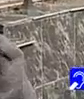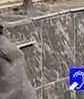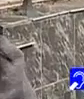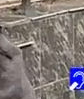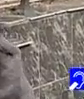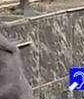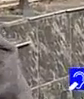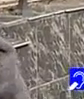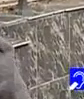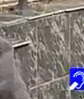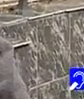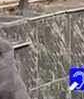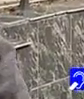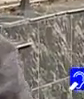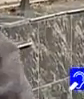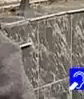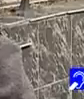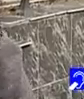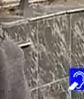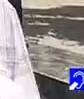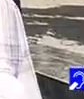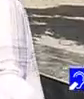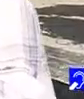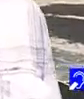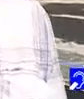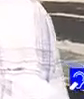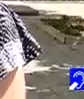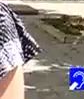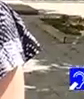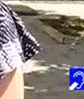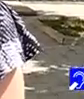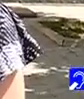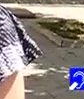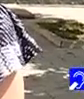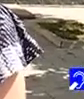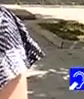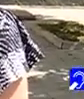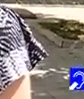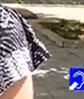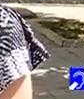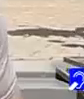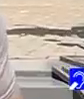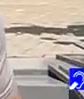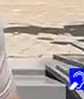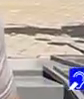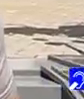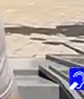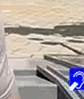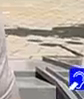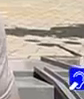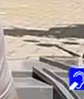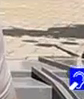Ora să fie frumos, prosper, curat. Trebuie făcut ordine. Să dorim schimbări și să realizăm.